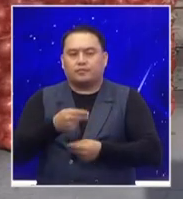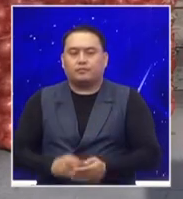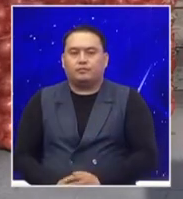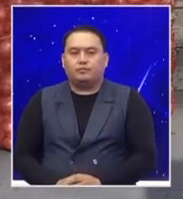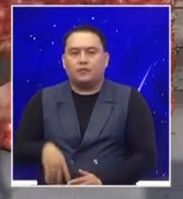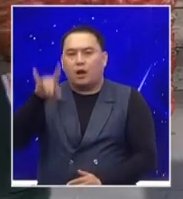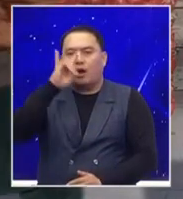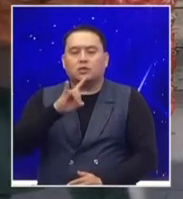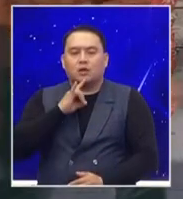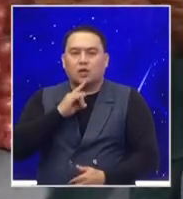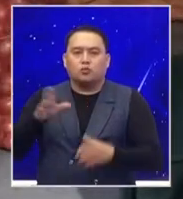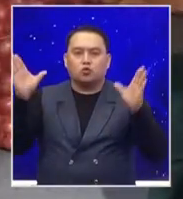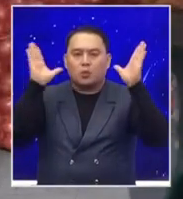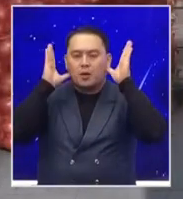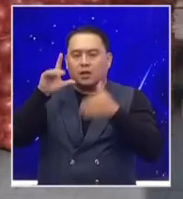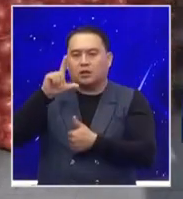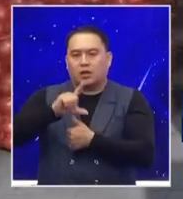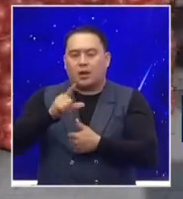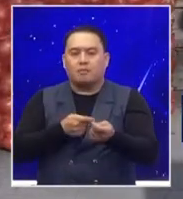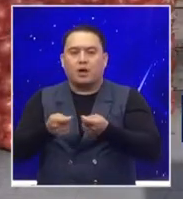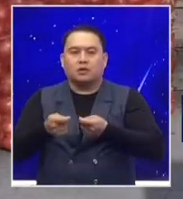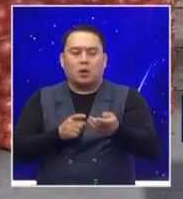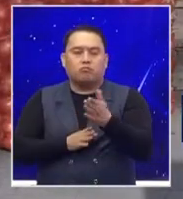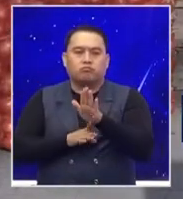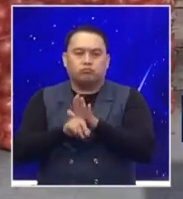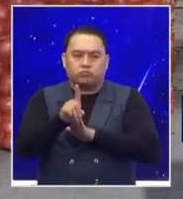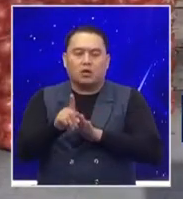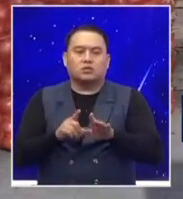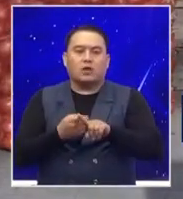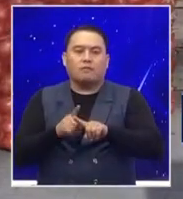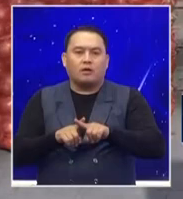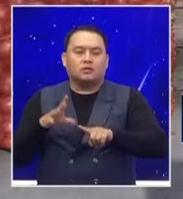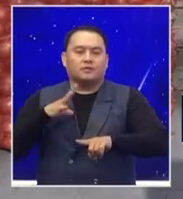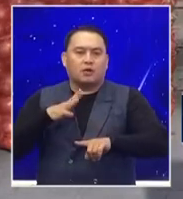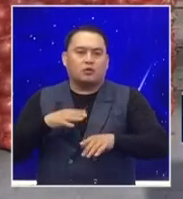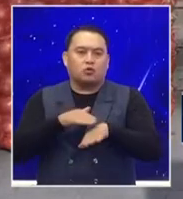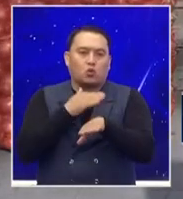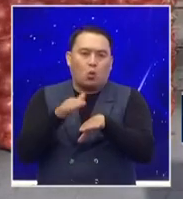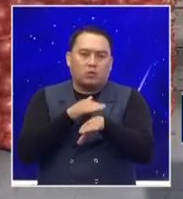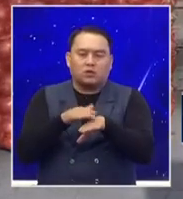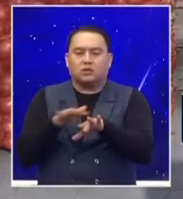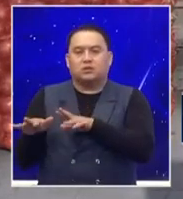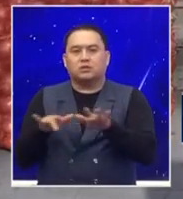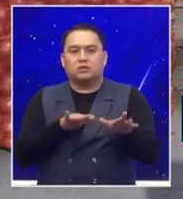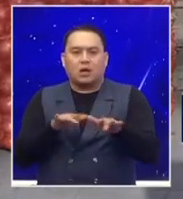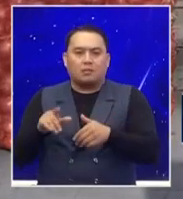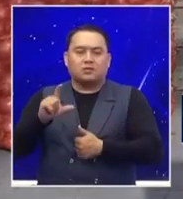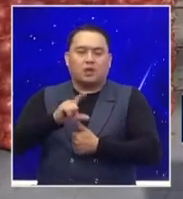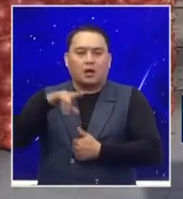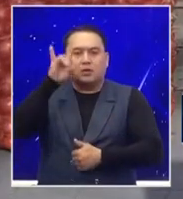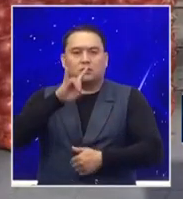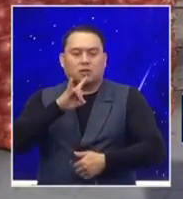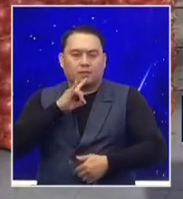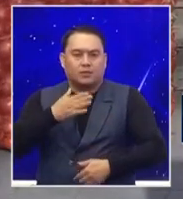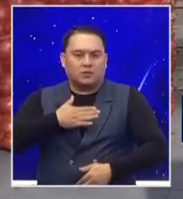діни басқармасының бір бағыты ол қайырымдылық шарасы. Сол қайырымдылық шарасы мешіттерімізде Қазақстан